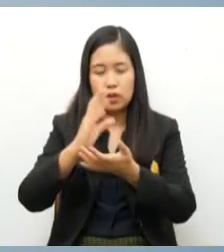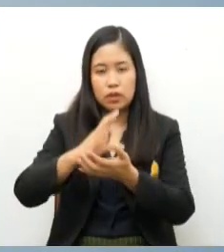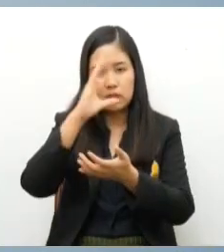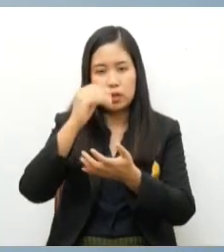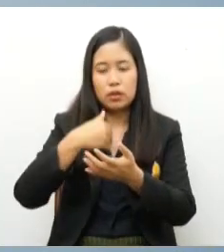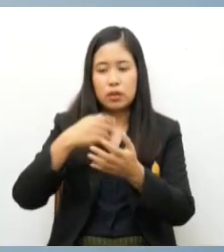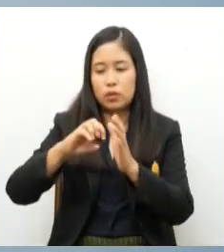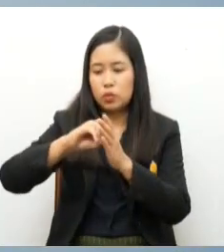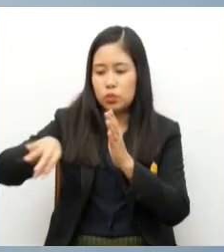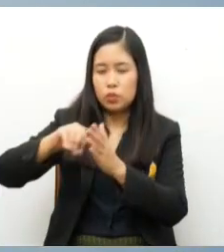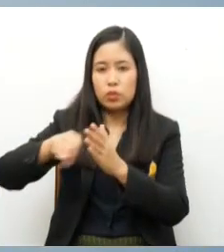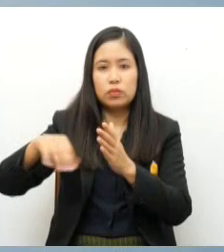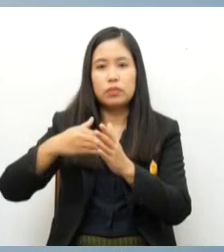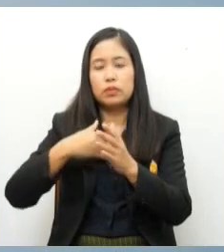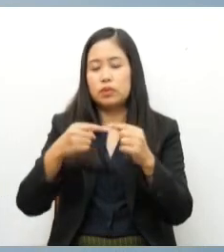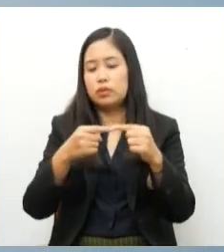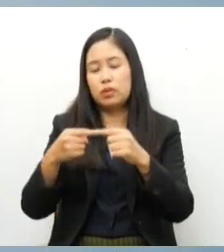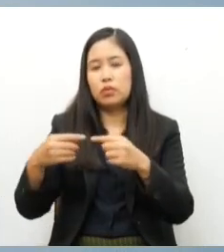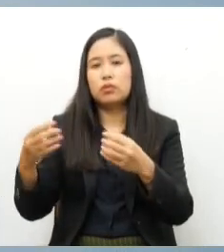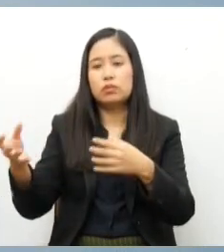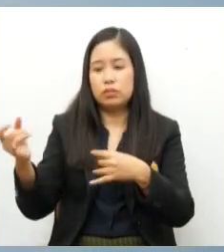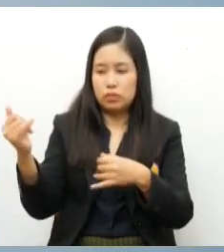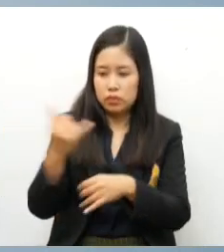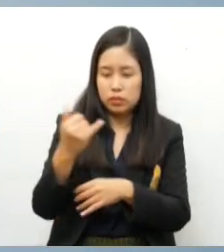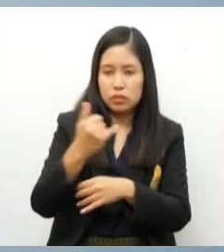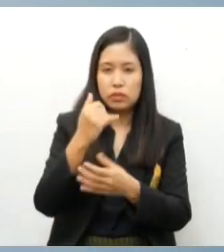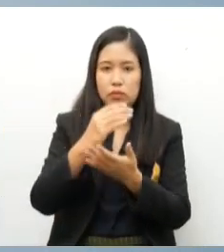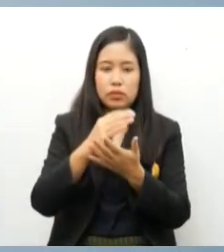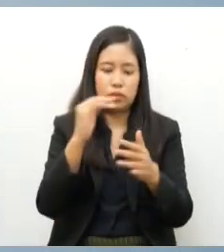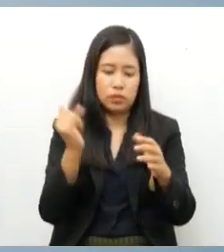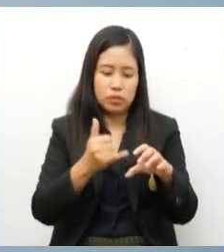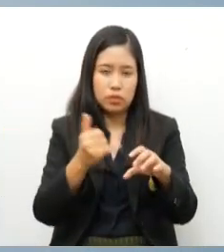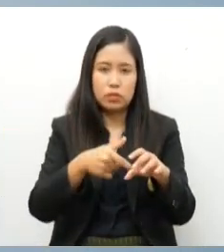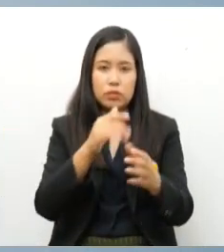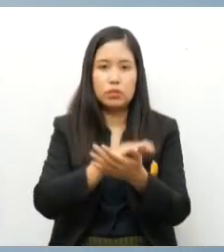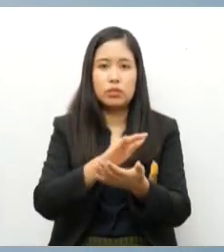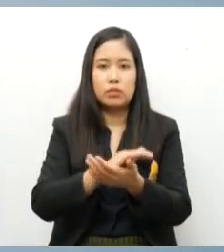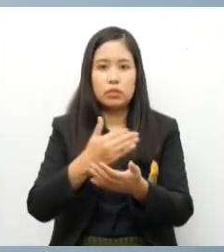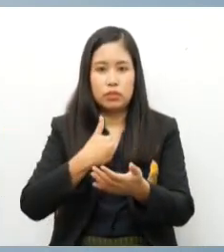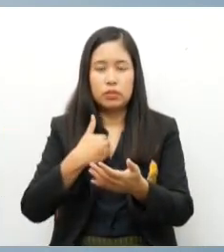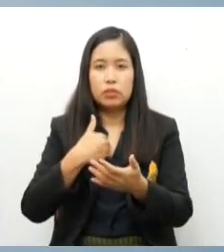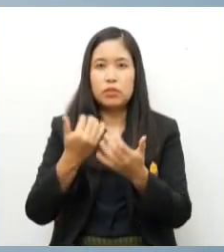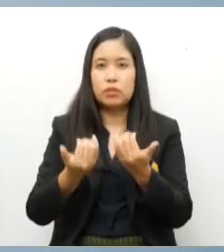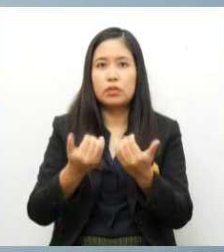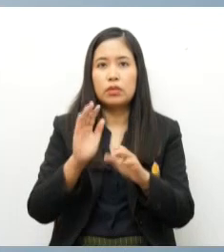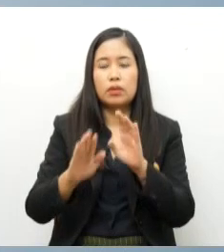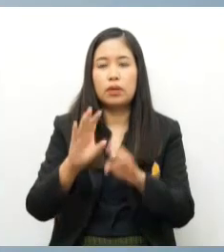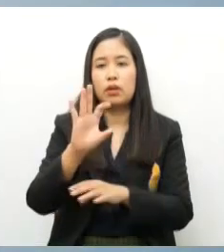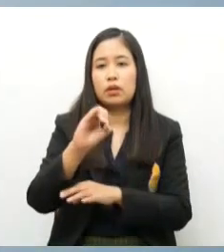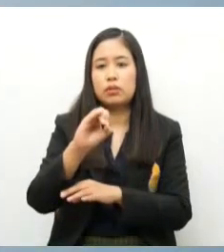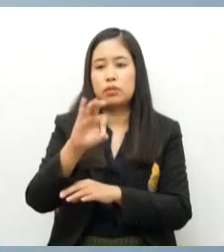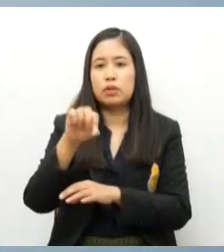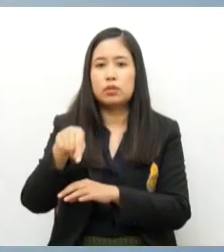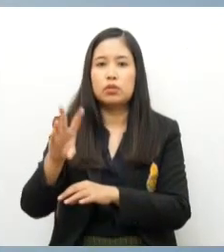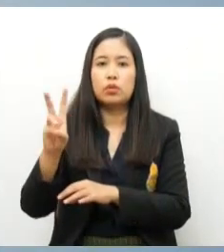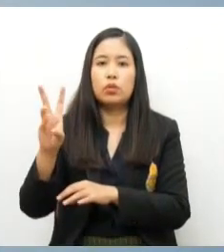บบหรือการส่งต่อกลับเข้ามาในระบบเนี่ยขณะนี้เราสามารถเอากลับขึ้นมาได้ถึง 99.66% อันนี้